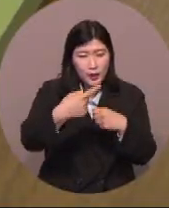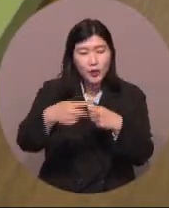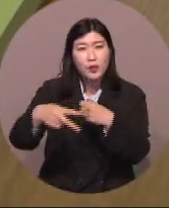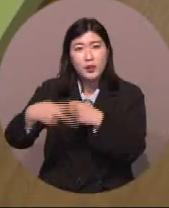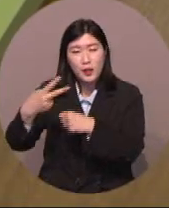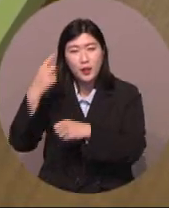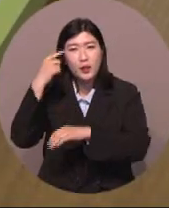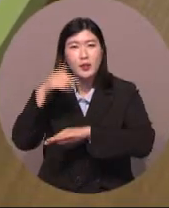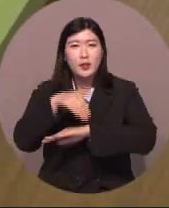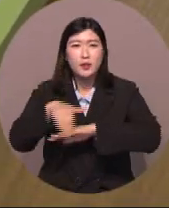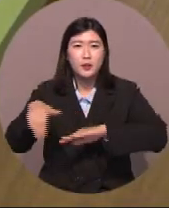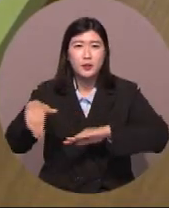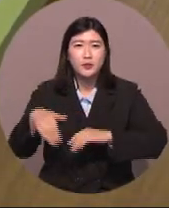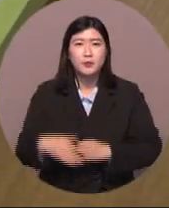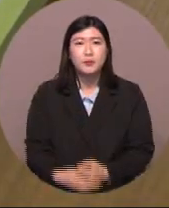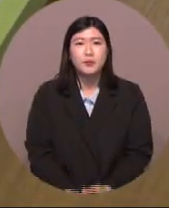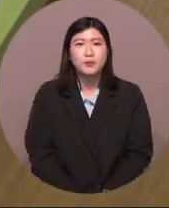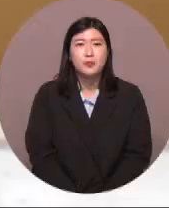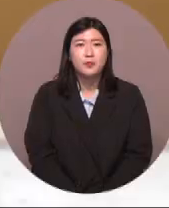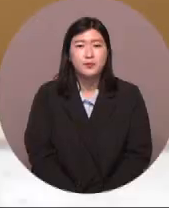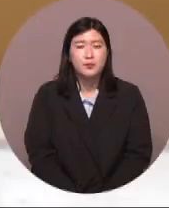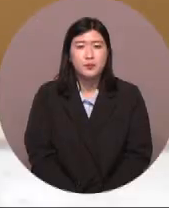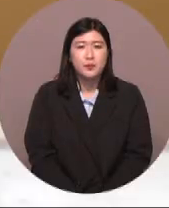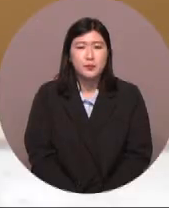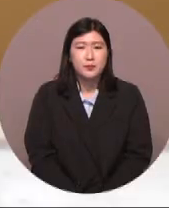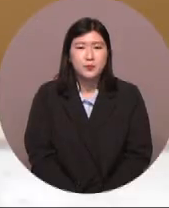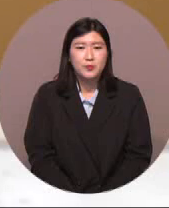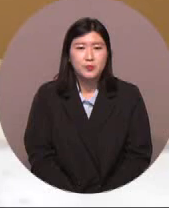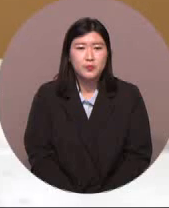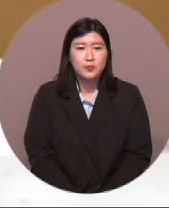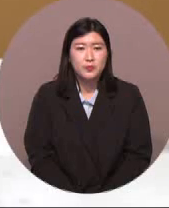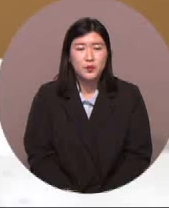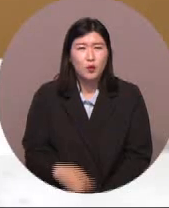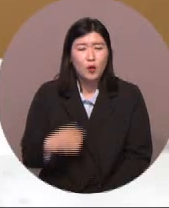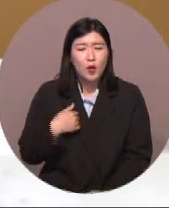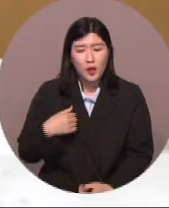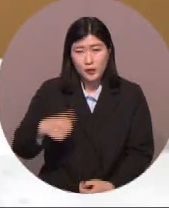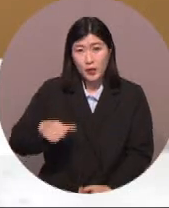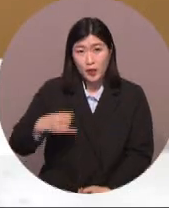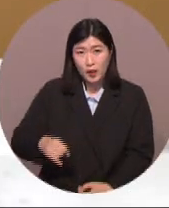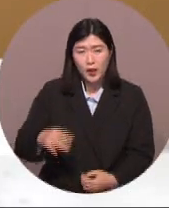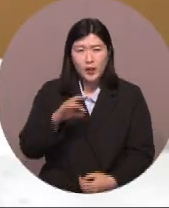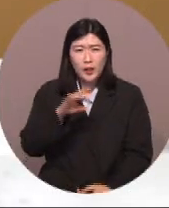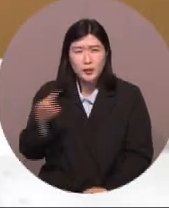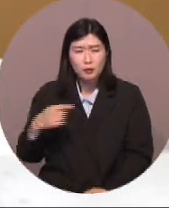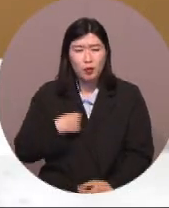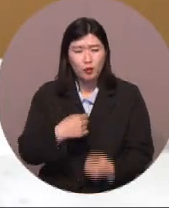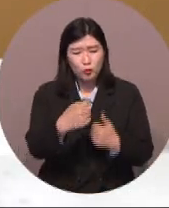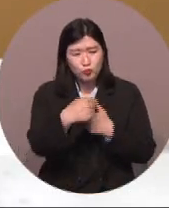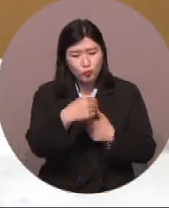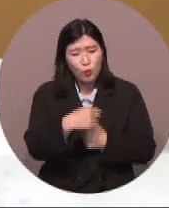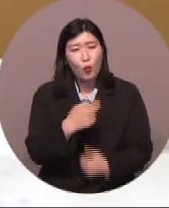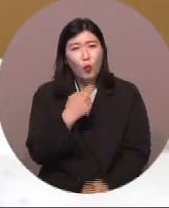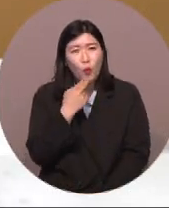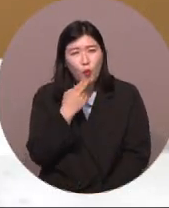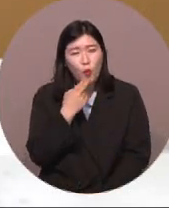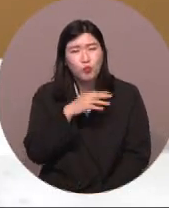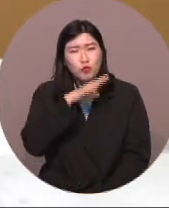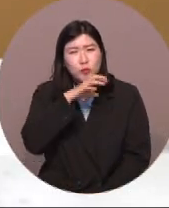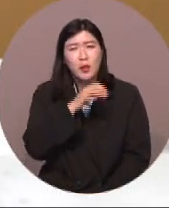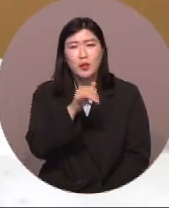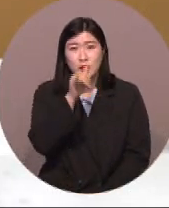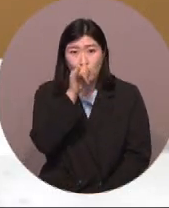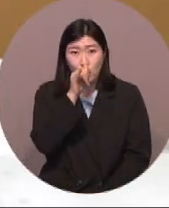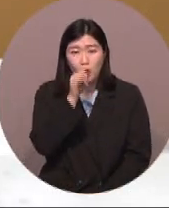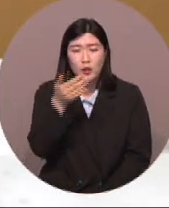2학년까지 확대 시행될 예정입니다. 또 선생님이 저에게는 발표 시간을 안 줘요라는 말을 가끔 하거든요. 근데